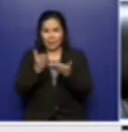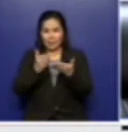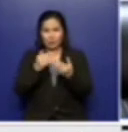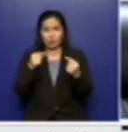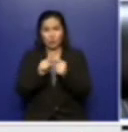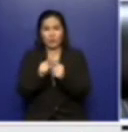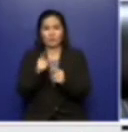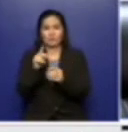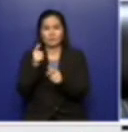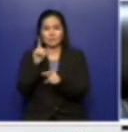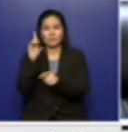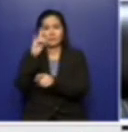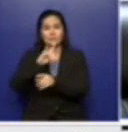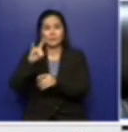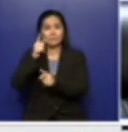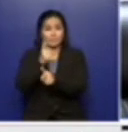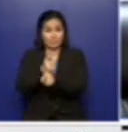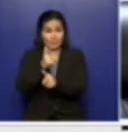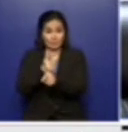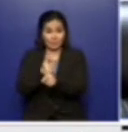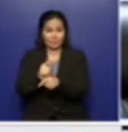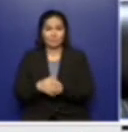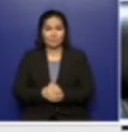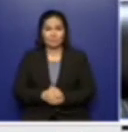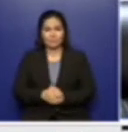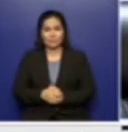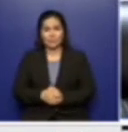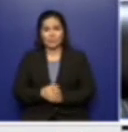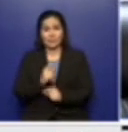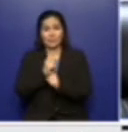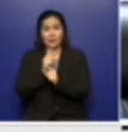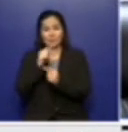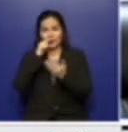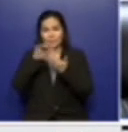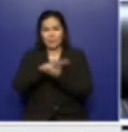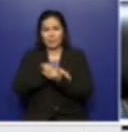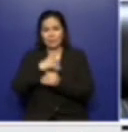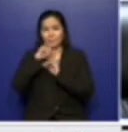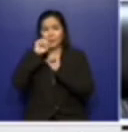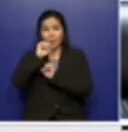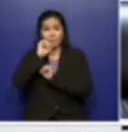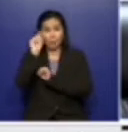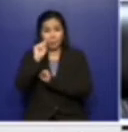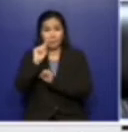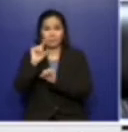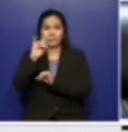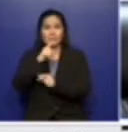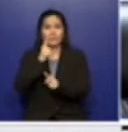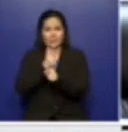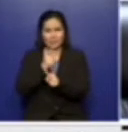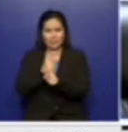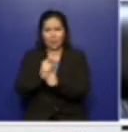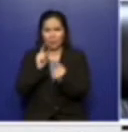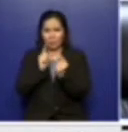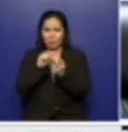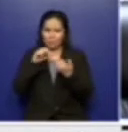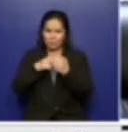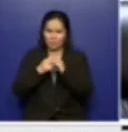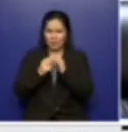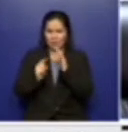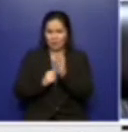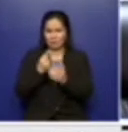ลเลี้ยงสัตว์ที่ทำเลเลี้ยงสัตว์ที่ประกาศในประเทศไทยที่ได้รับทราบมีปัญหาตั้งแต่